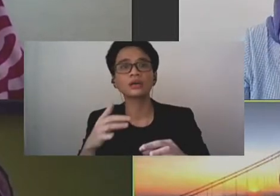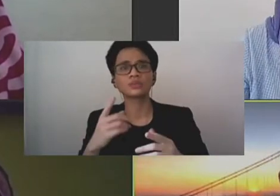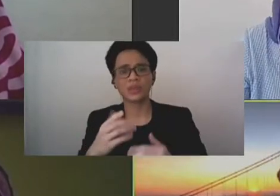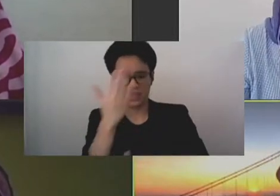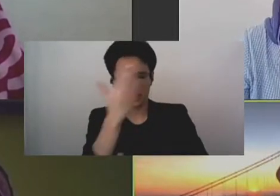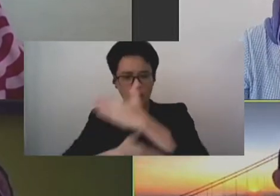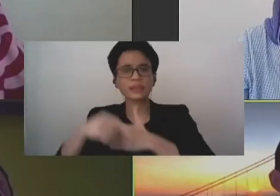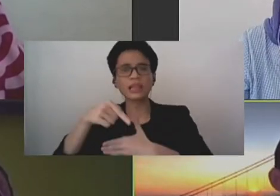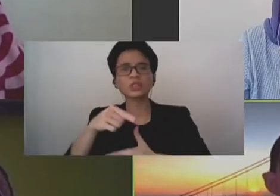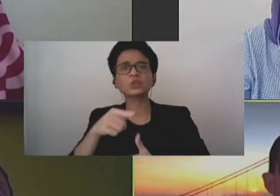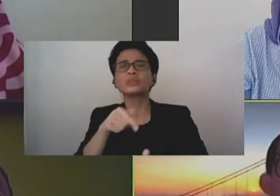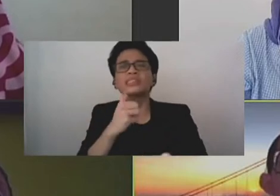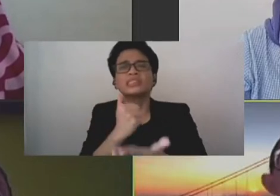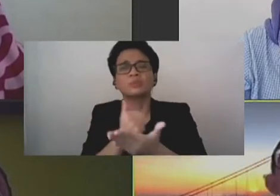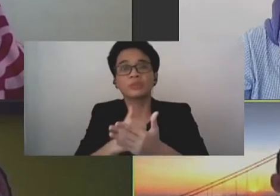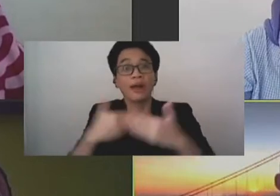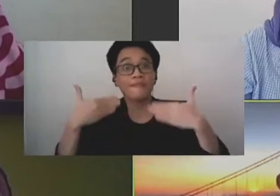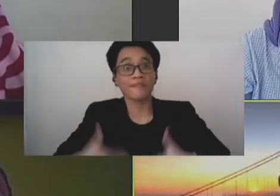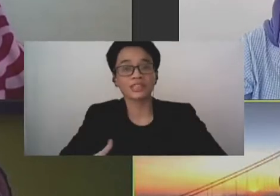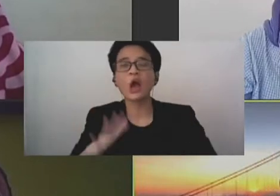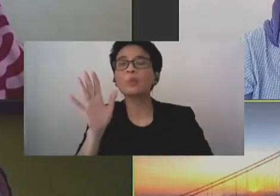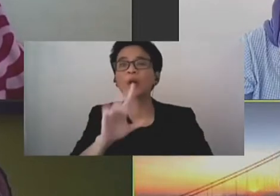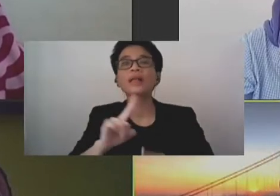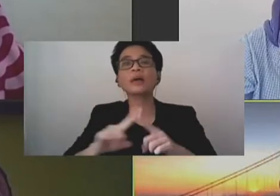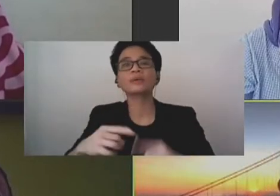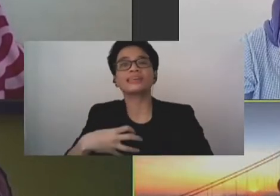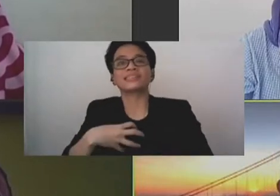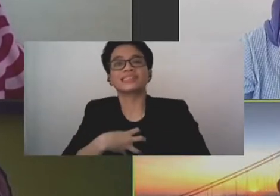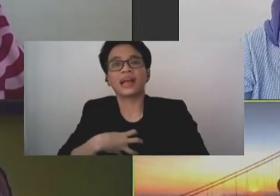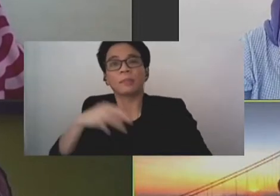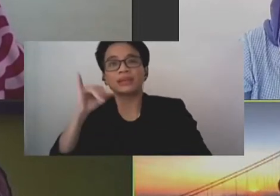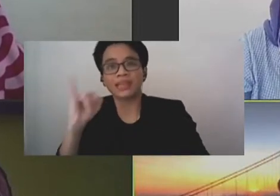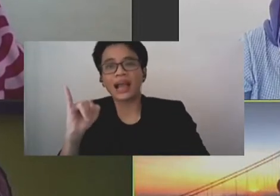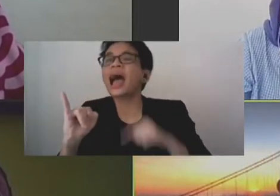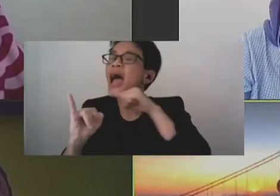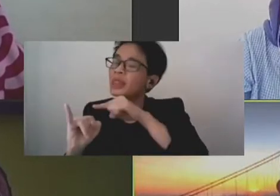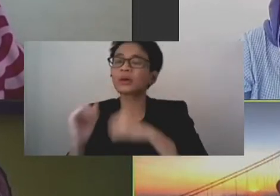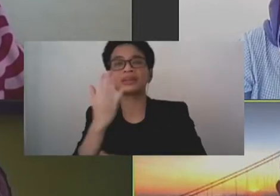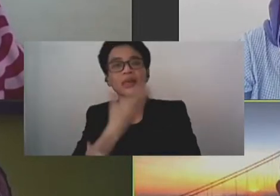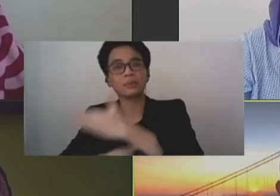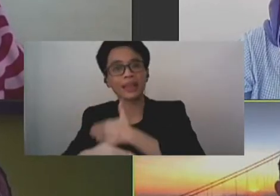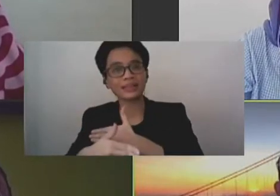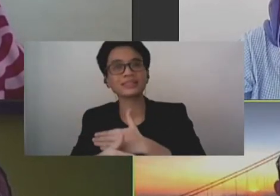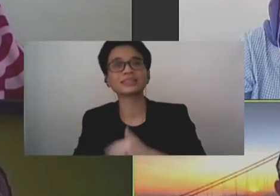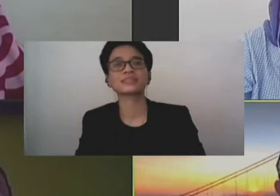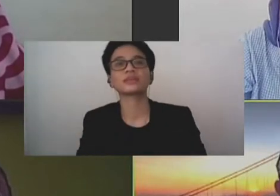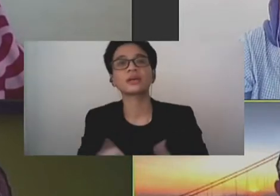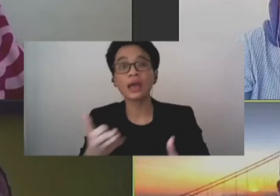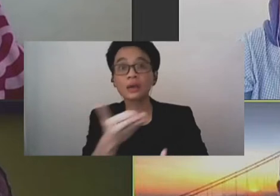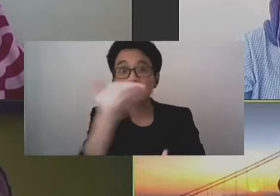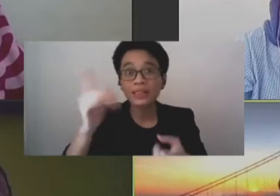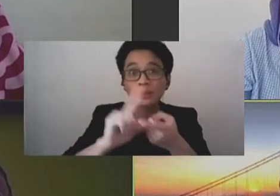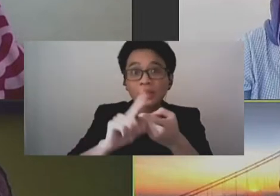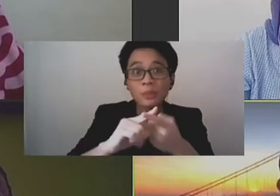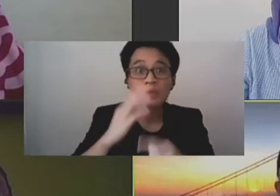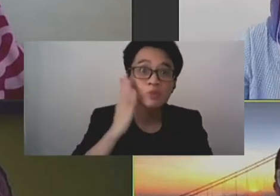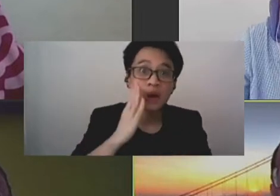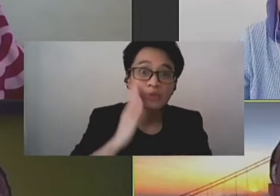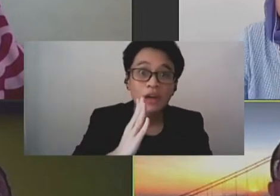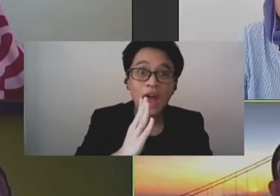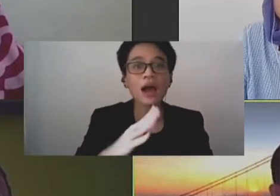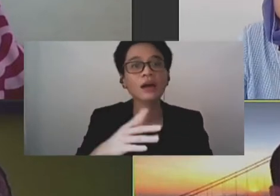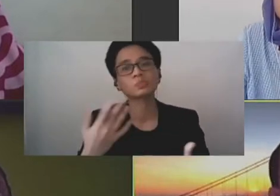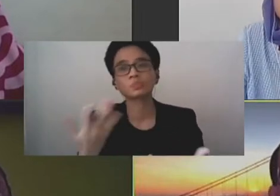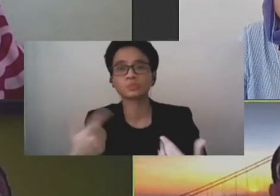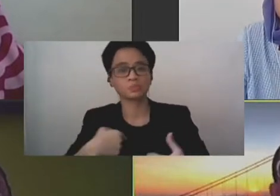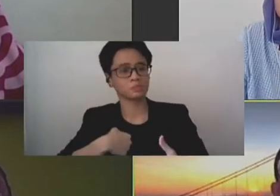bukan bad physicality gitu kan. Dan itu aja mungkin dari saya, dan mungkin buat teman-teman yang generasi muda, mungkin buat saya pribadi